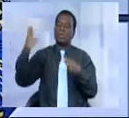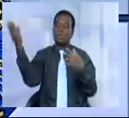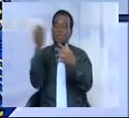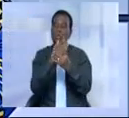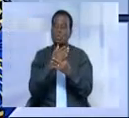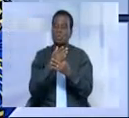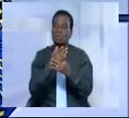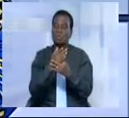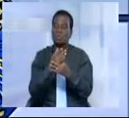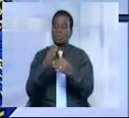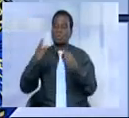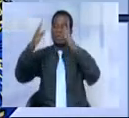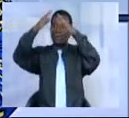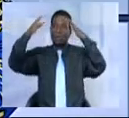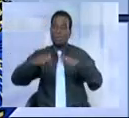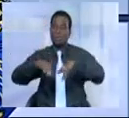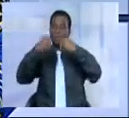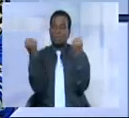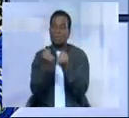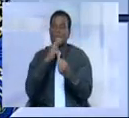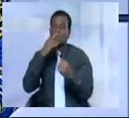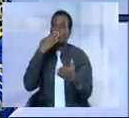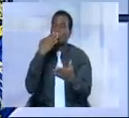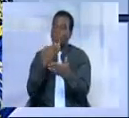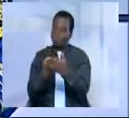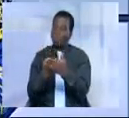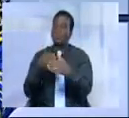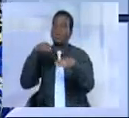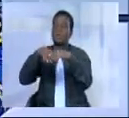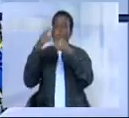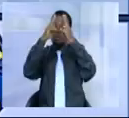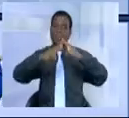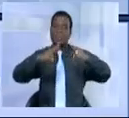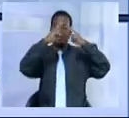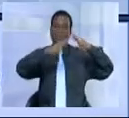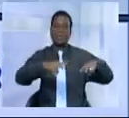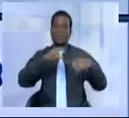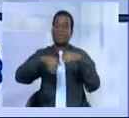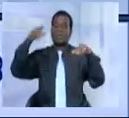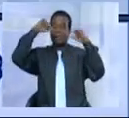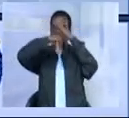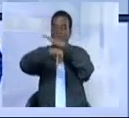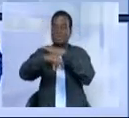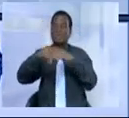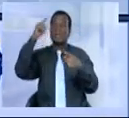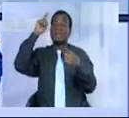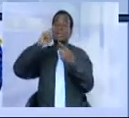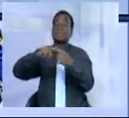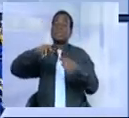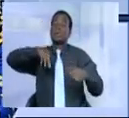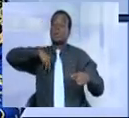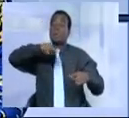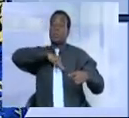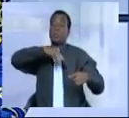logements sociaux est sur la bonne voie dans les villes de l'intérieur de la Côte d'Ivoire. À Dzopé et à Agboville, c'est le démarrage de la